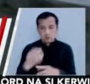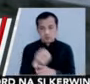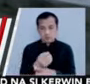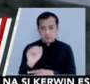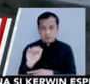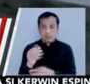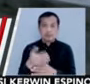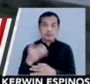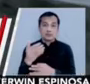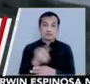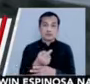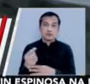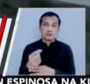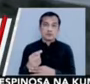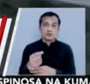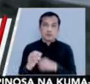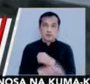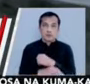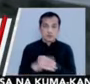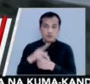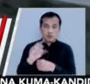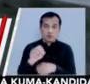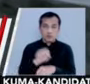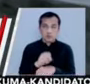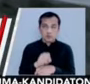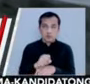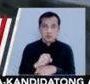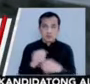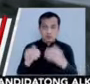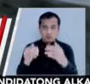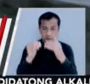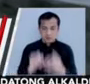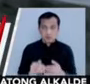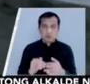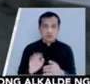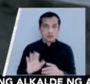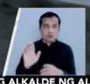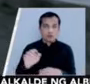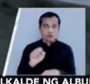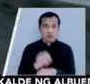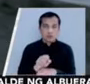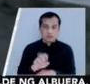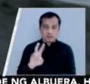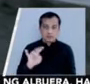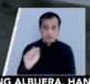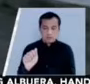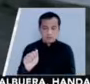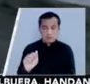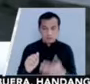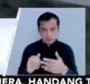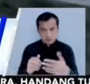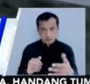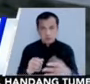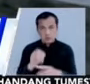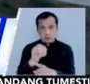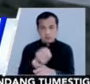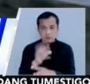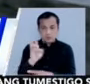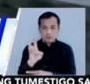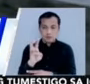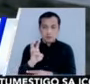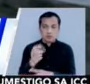lang ang mga foreign Pogo worker para i-downgrade yung kanilang mga work visa. Pagdating kasi ng October 16 ay otomatiko